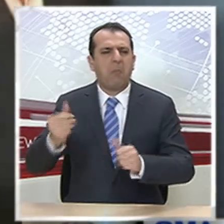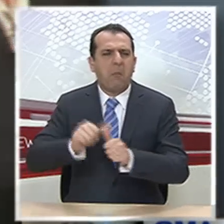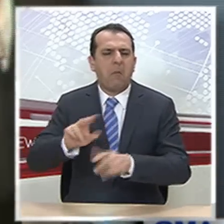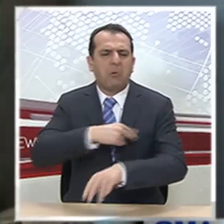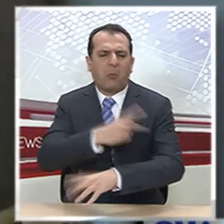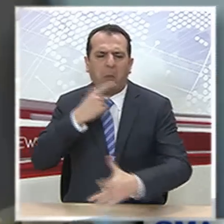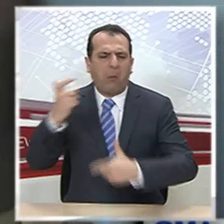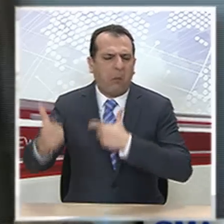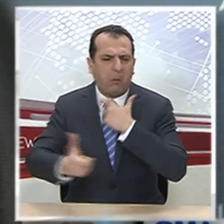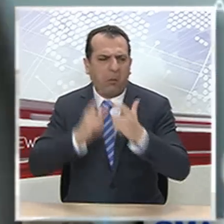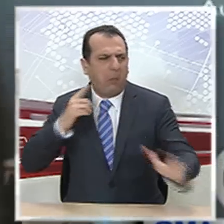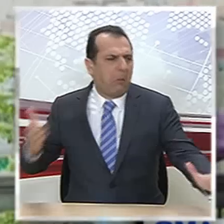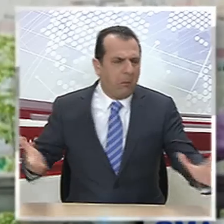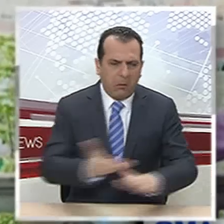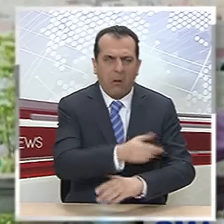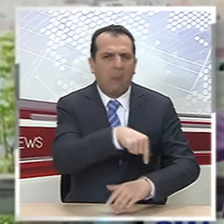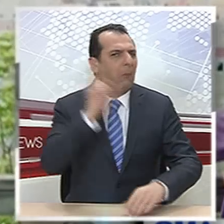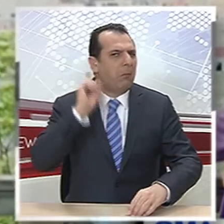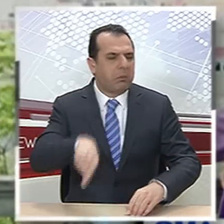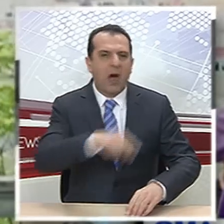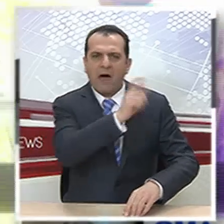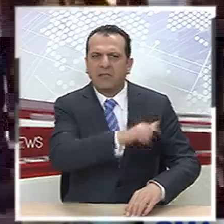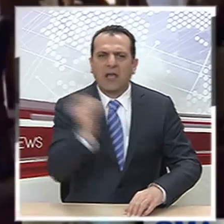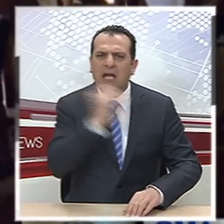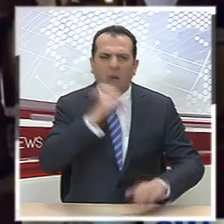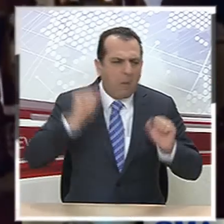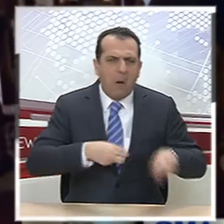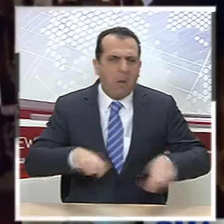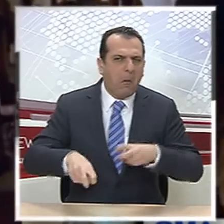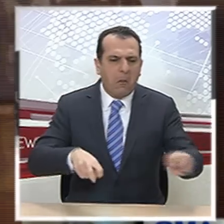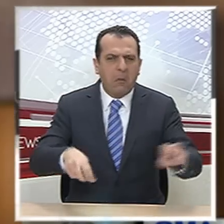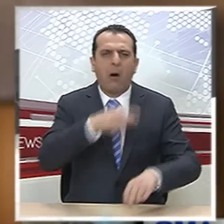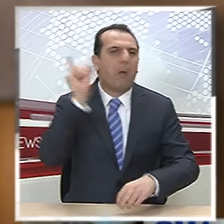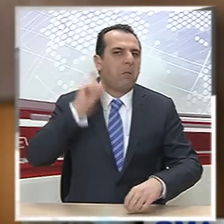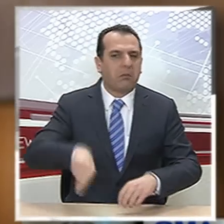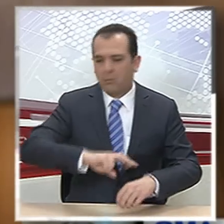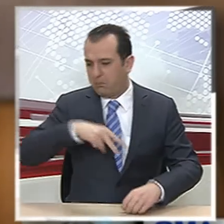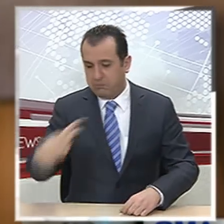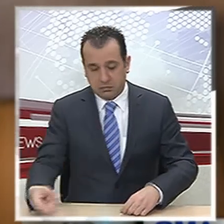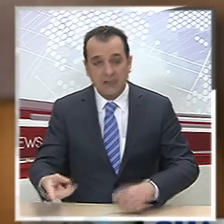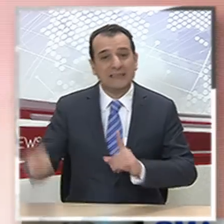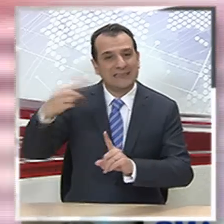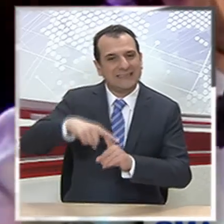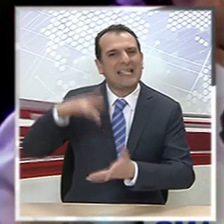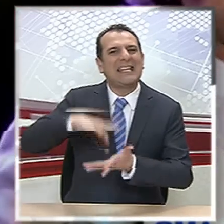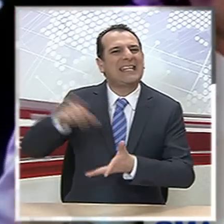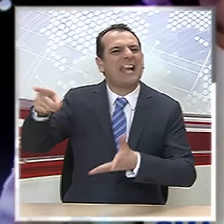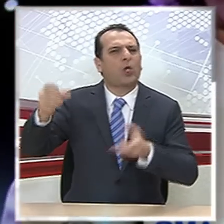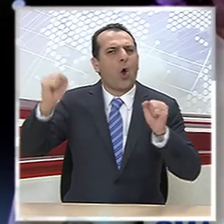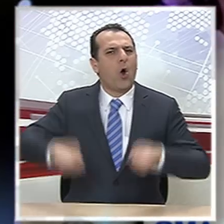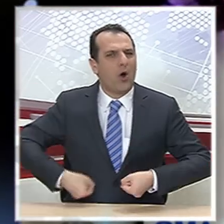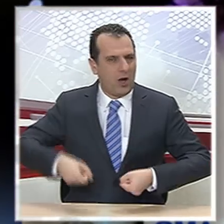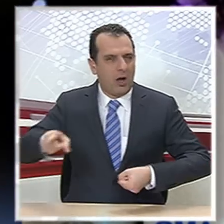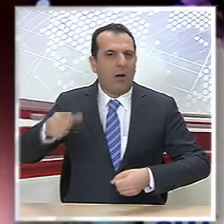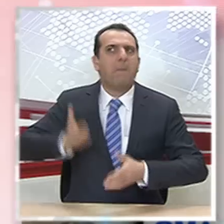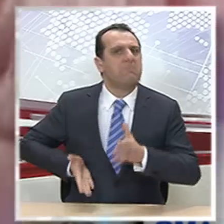λέει ο Σάντερσον, η Paltrow έκανε σκεκτός ελέγχους στην πίστα αρχαρίων του χιονοδρομικού. Σύμφωνα με το Sky News, ο Σάντερσον μένησε και το Deer Valley